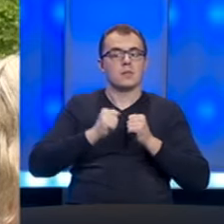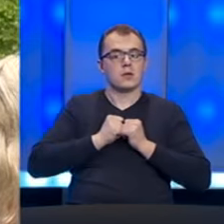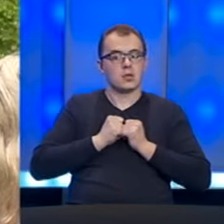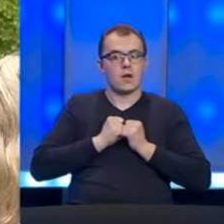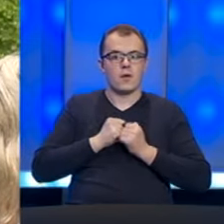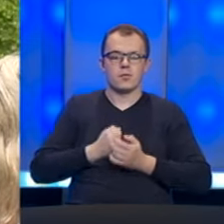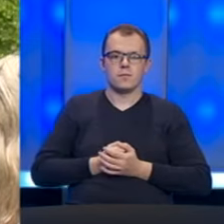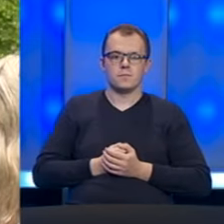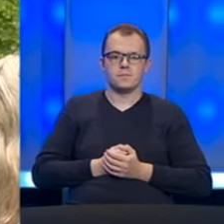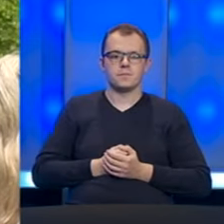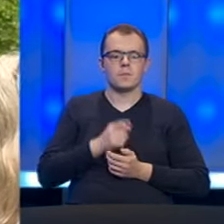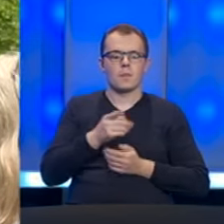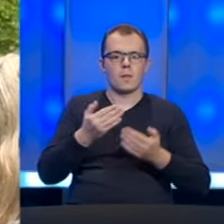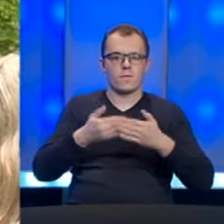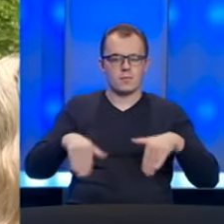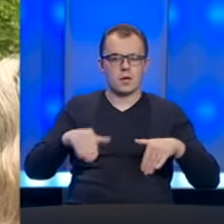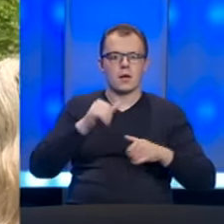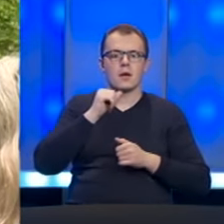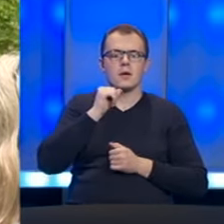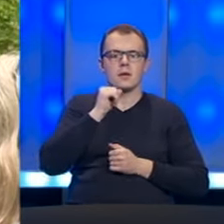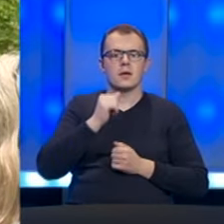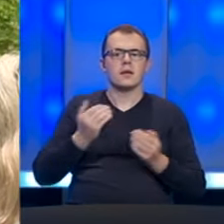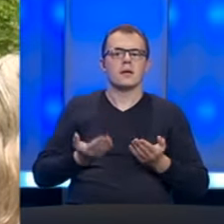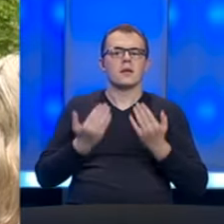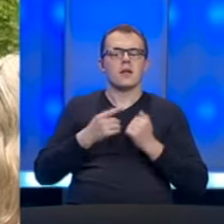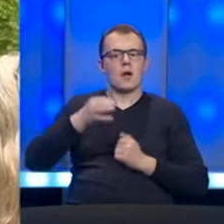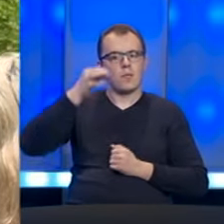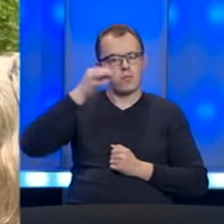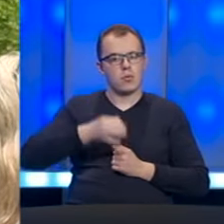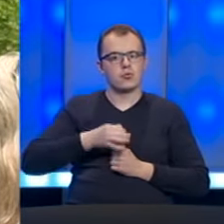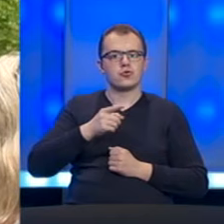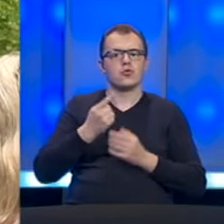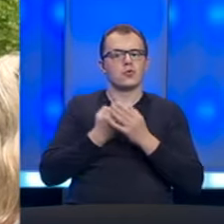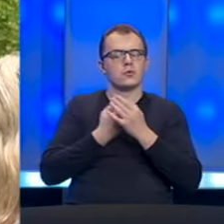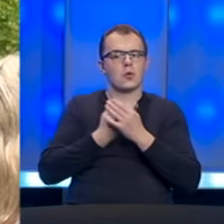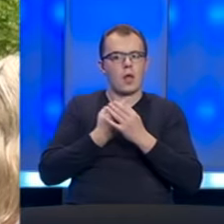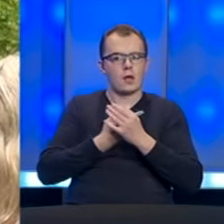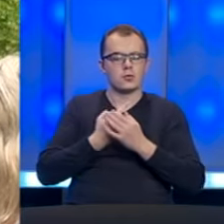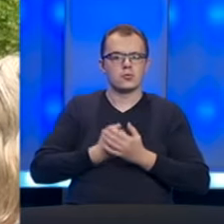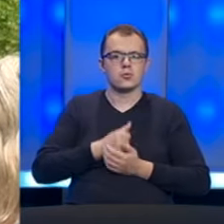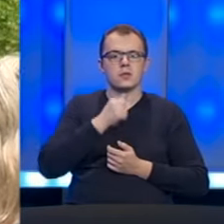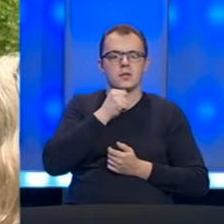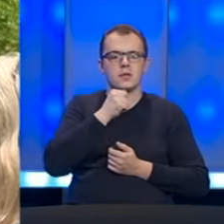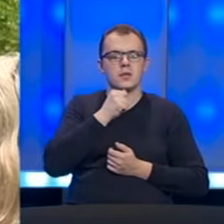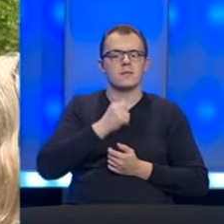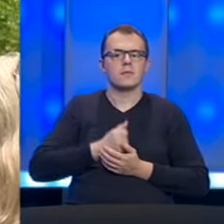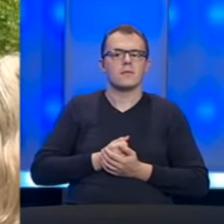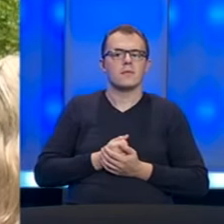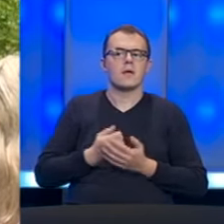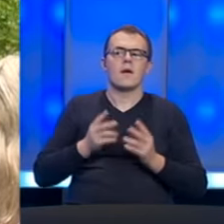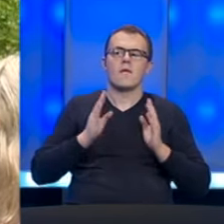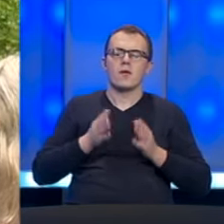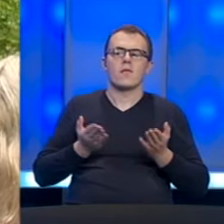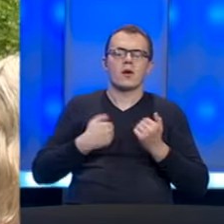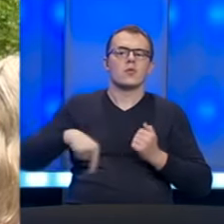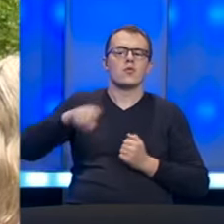pridržavaju ovih mjera i da poštuju izolaciju i vjerovatno mi